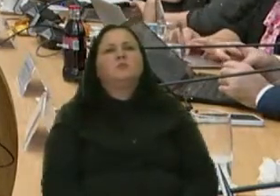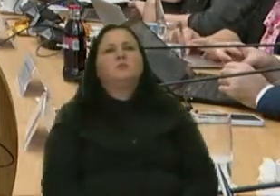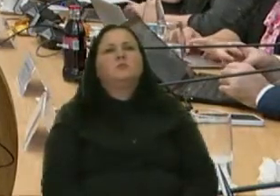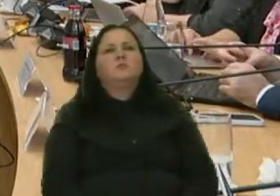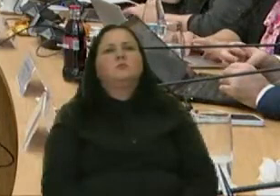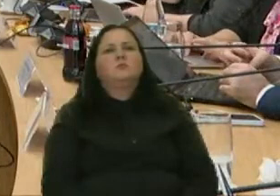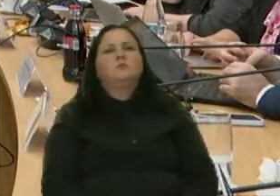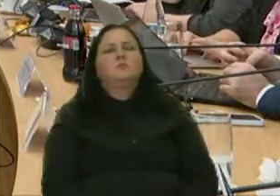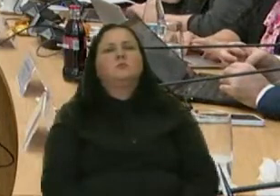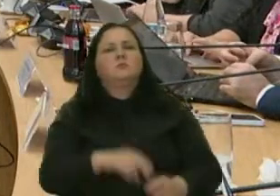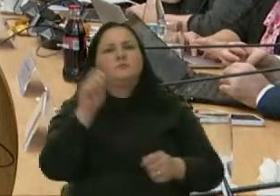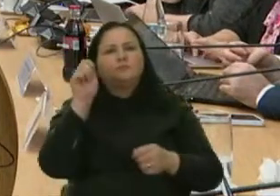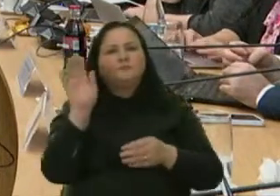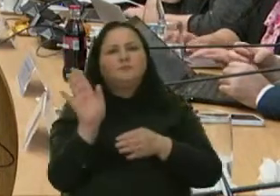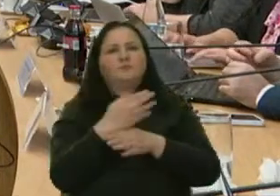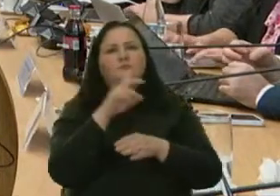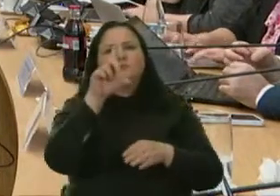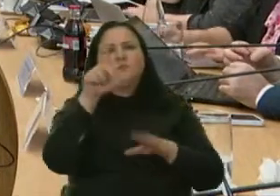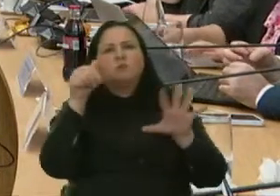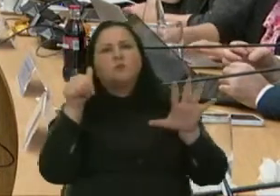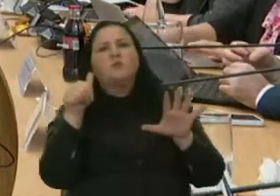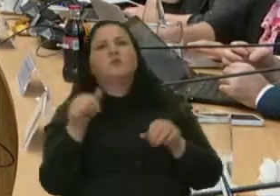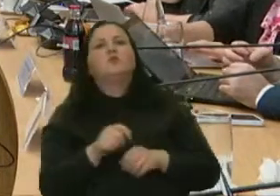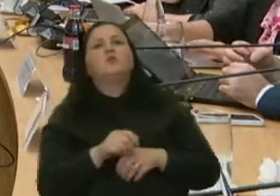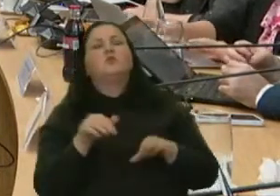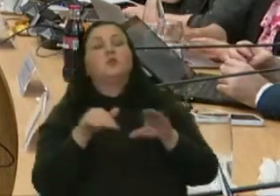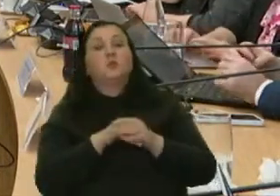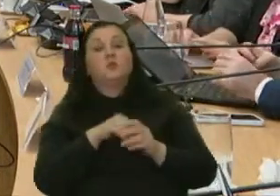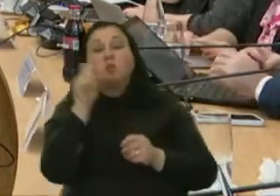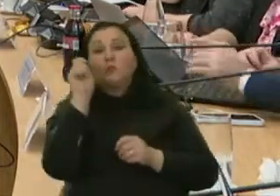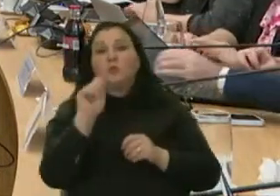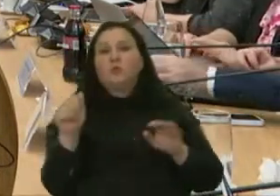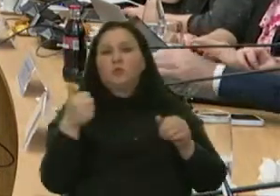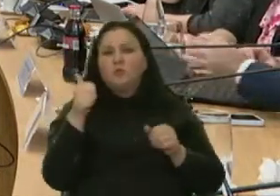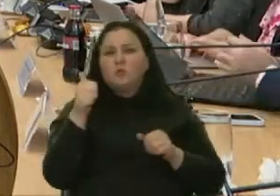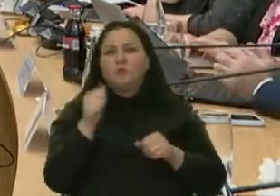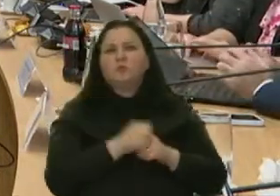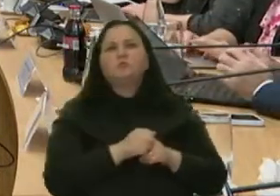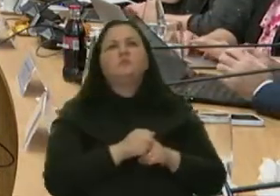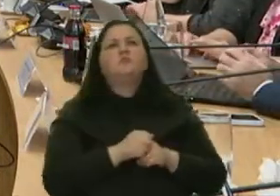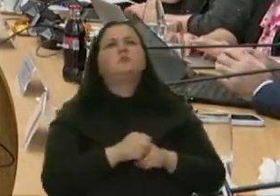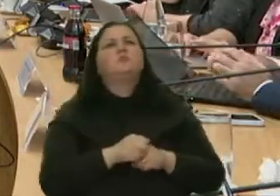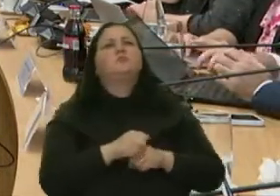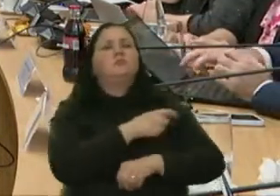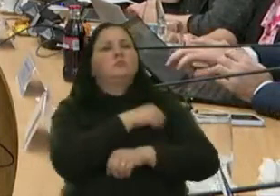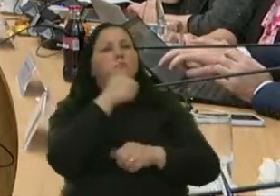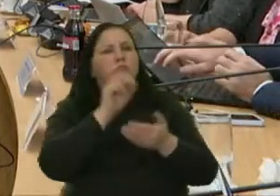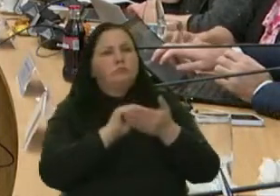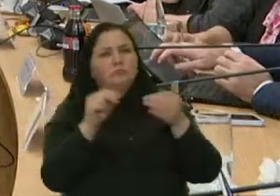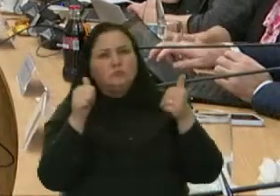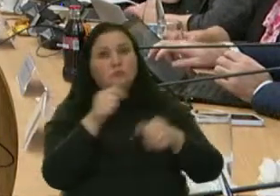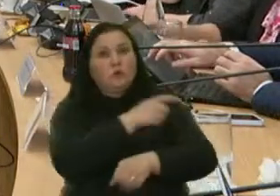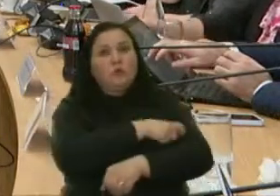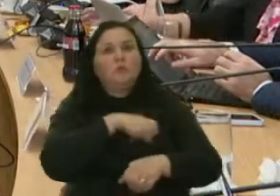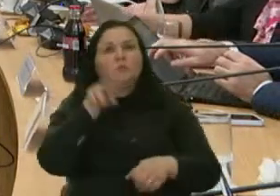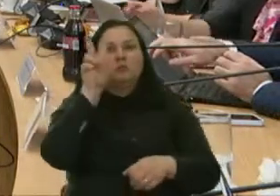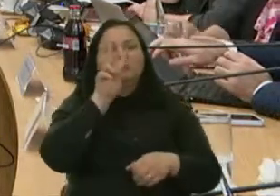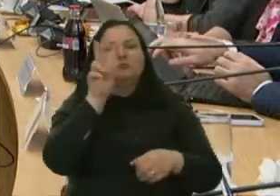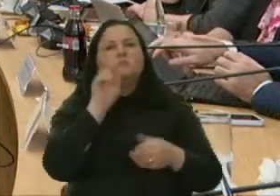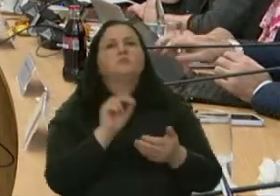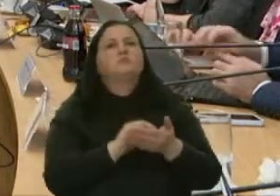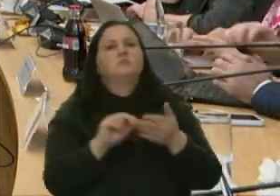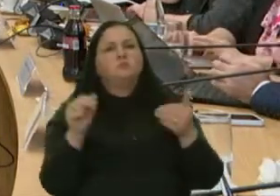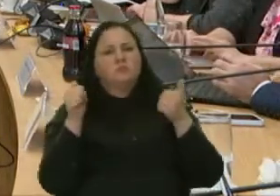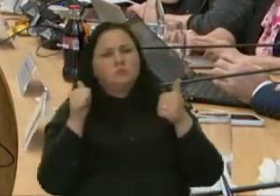Proiectul a trecut cu 26 de voturi proi de hotărâ numărul 11 Comisia 1 Comisia de buget aviz favorabil Comisia 2 Comisia